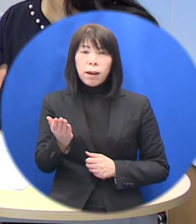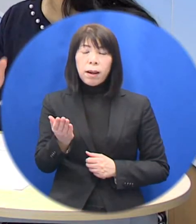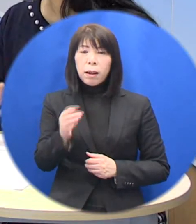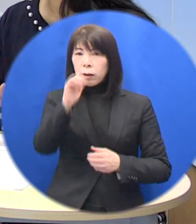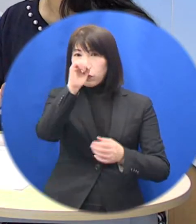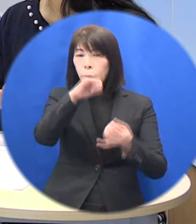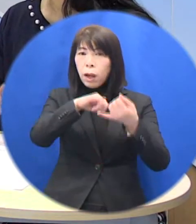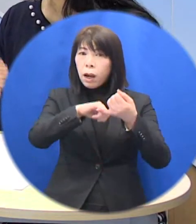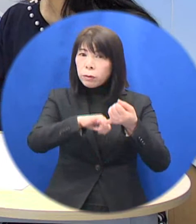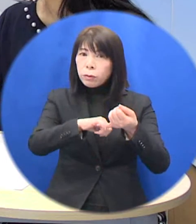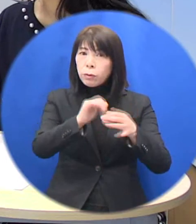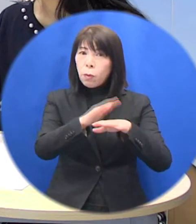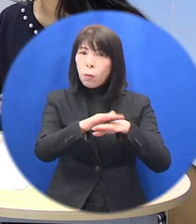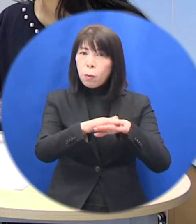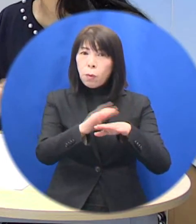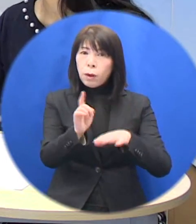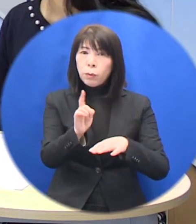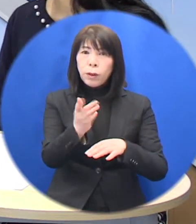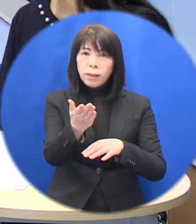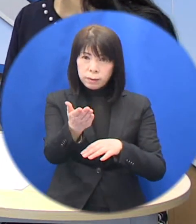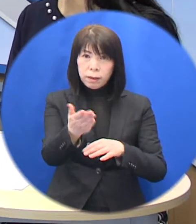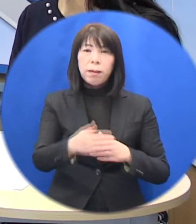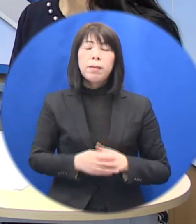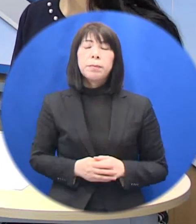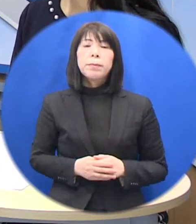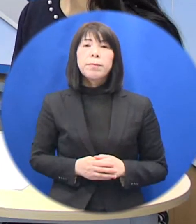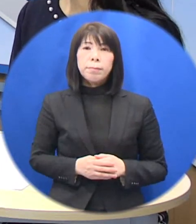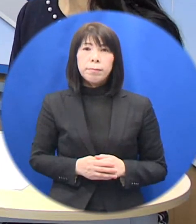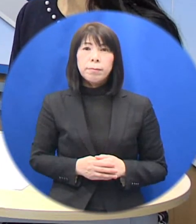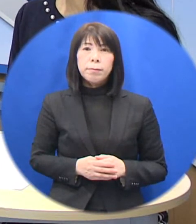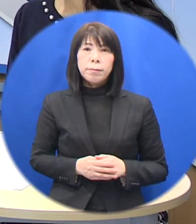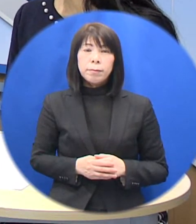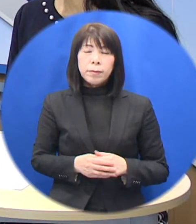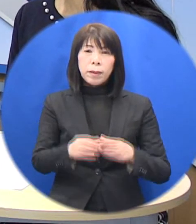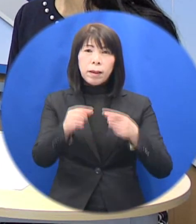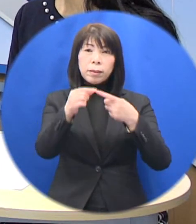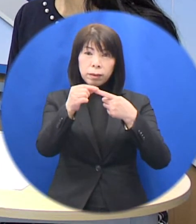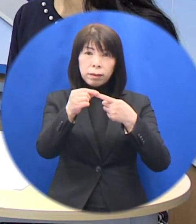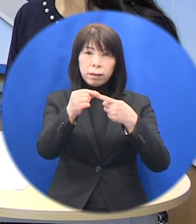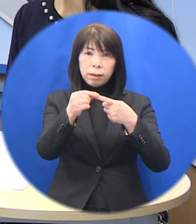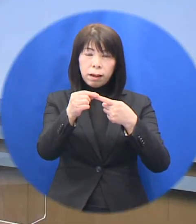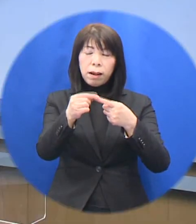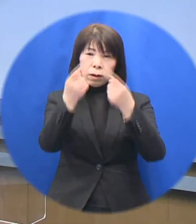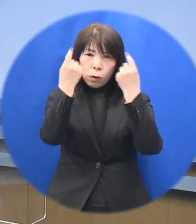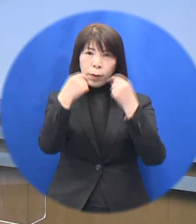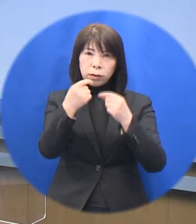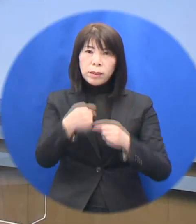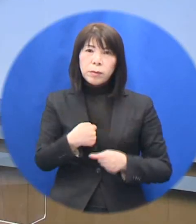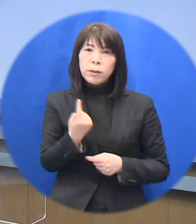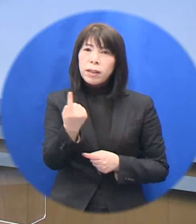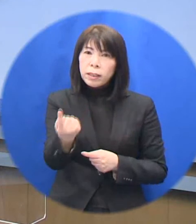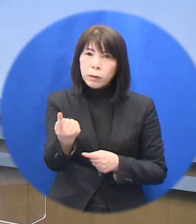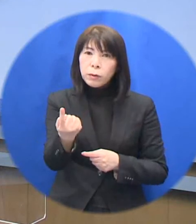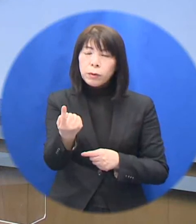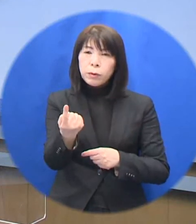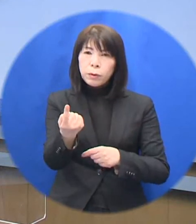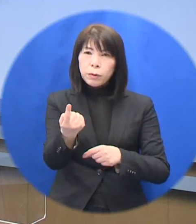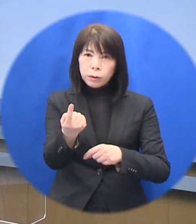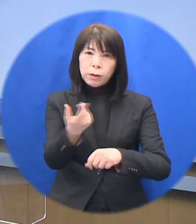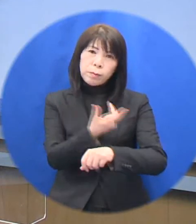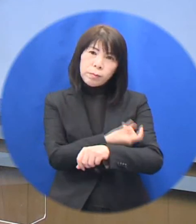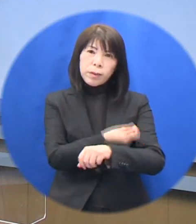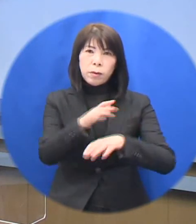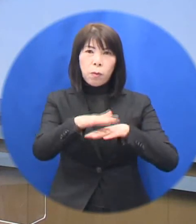約方法はどんな感じで行われる予定なんでしょうか。は い、個別の接種、まあ、区内の医療機関を使って行う個別接種につ